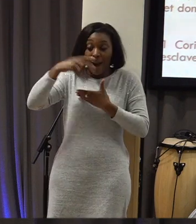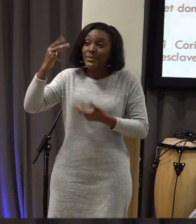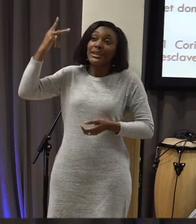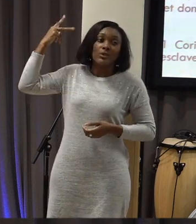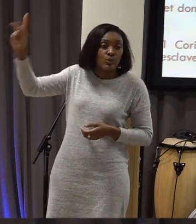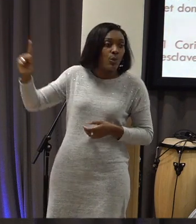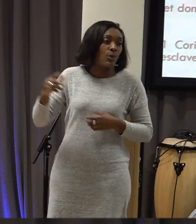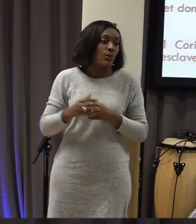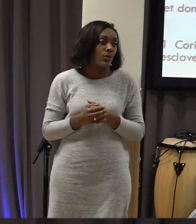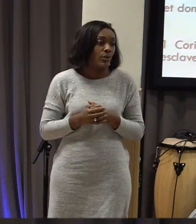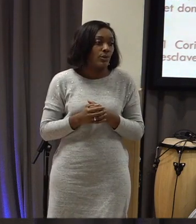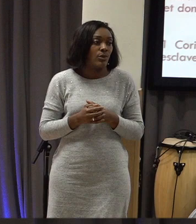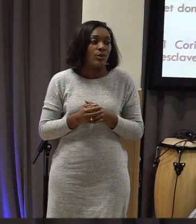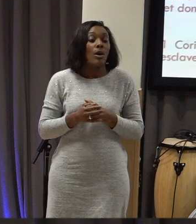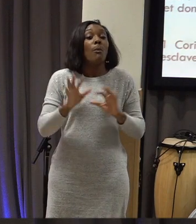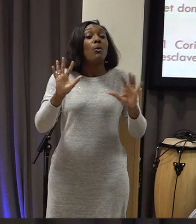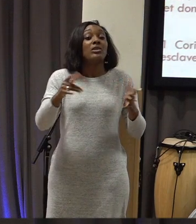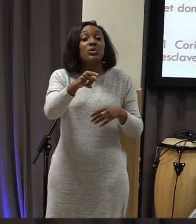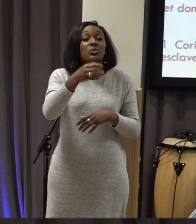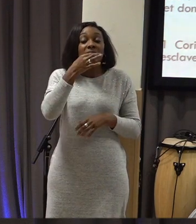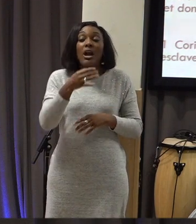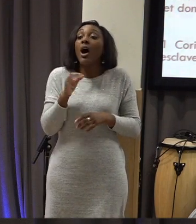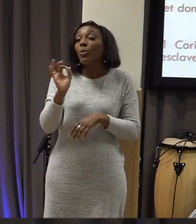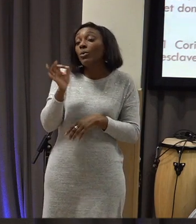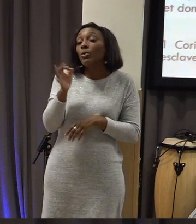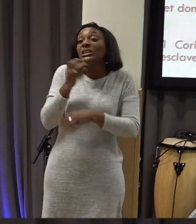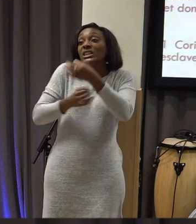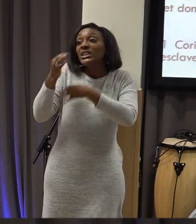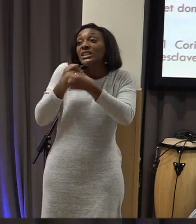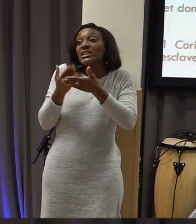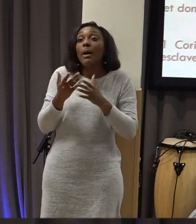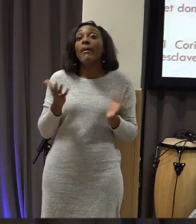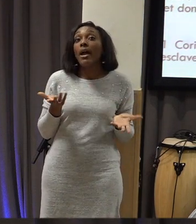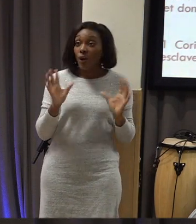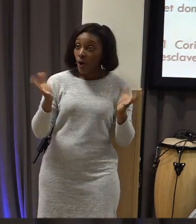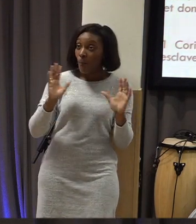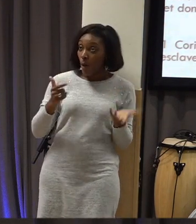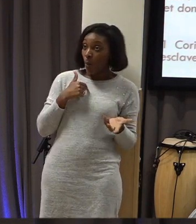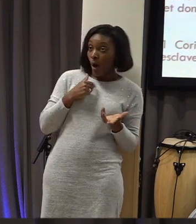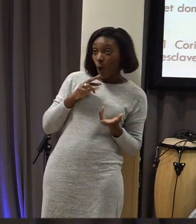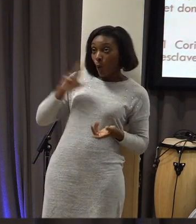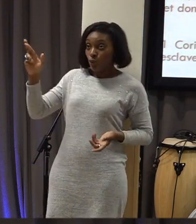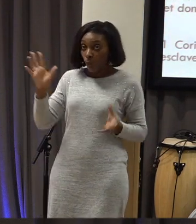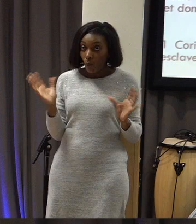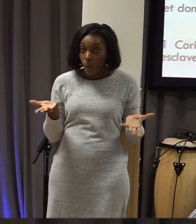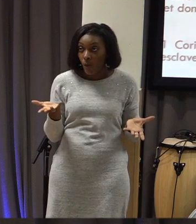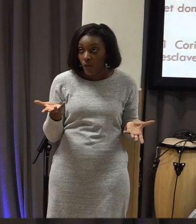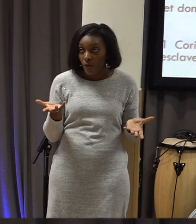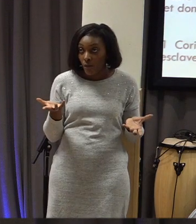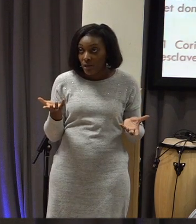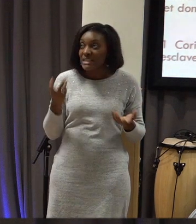Vous allez me dire, mais c'est bien beau tout ce que tu dis. Mais comment rendre à Dieu ce qui lui